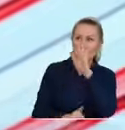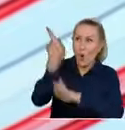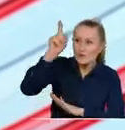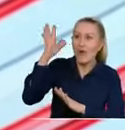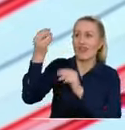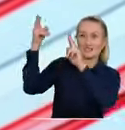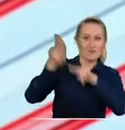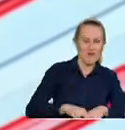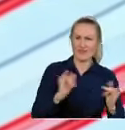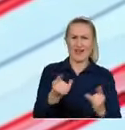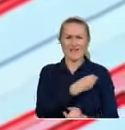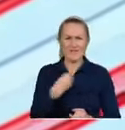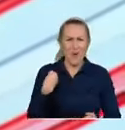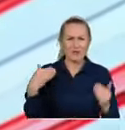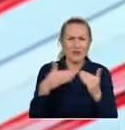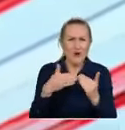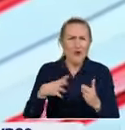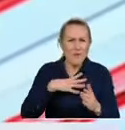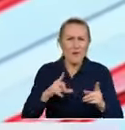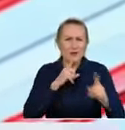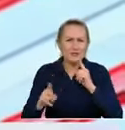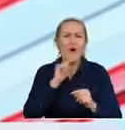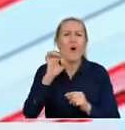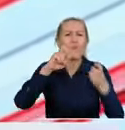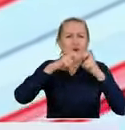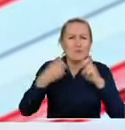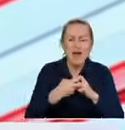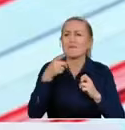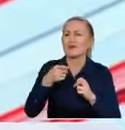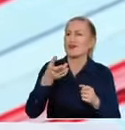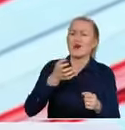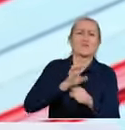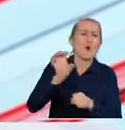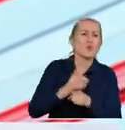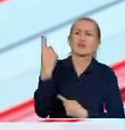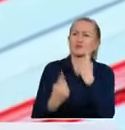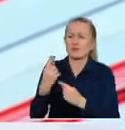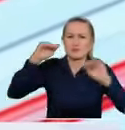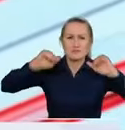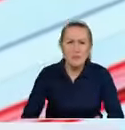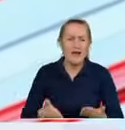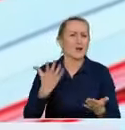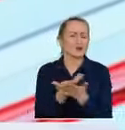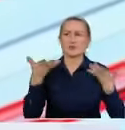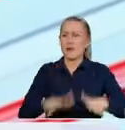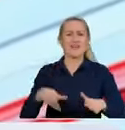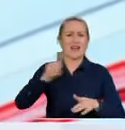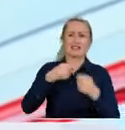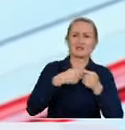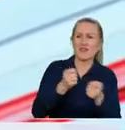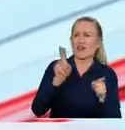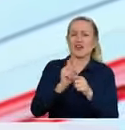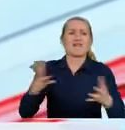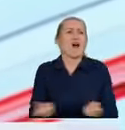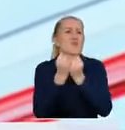W polskich domach rozmawia się o problemach związanych ze spadkiem produkcji przemysłowej, sprzedażą, z miejscami pracy, z ratunkiem dla swoich